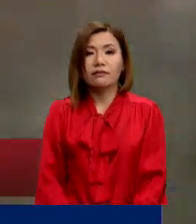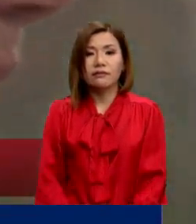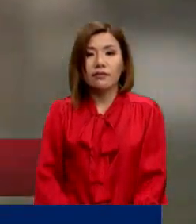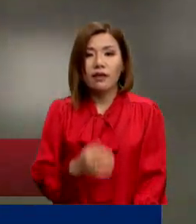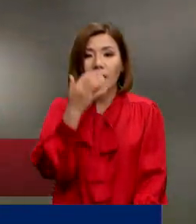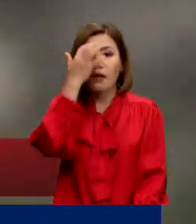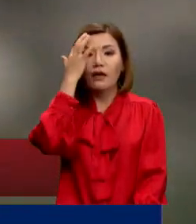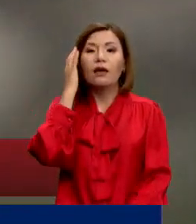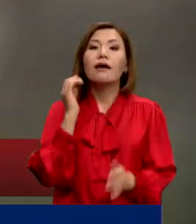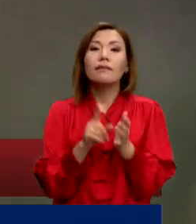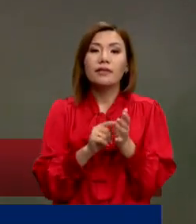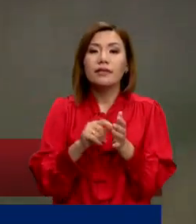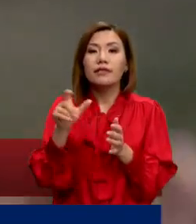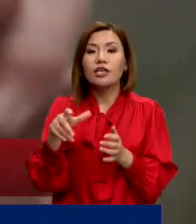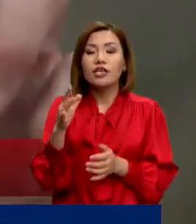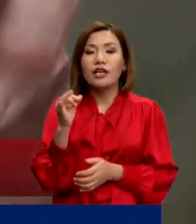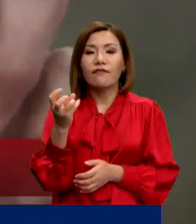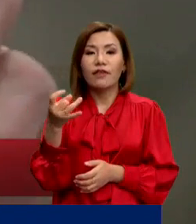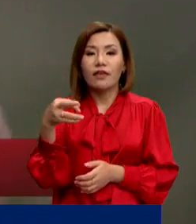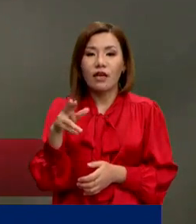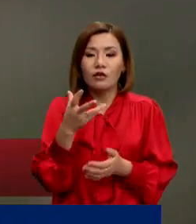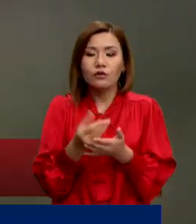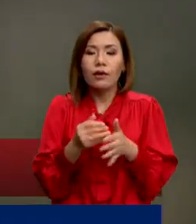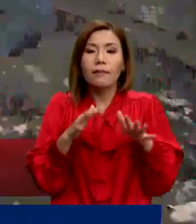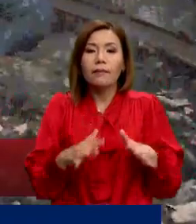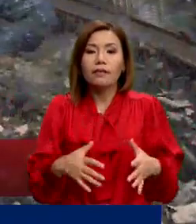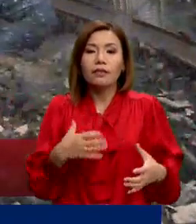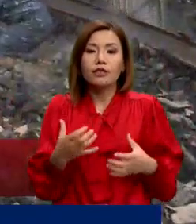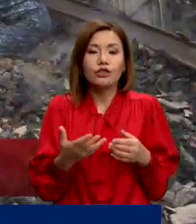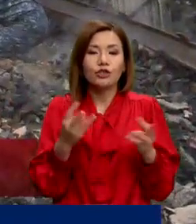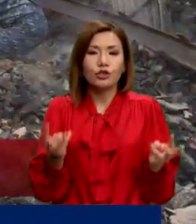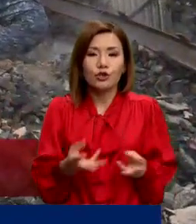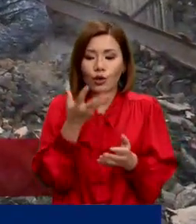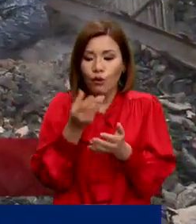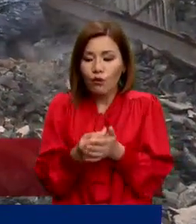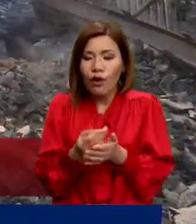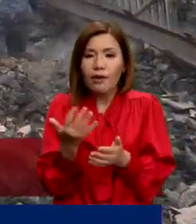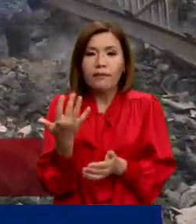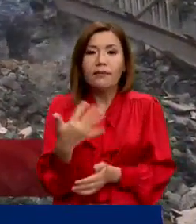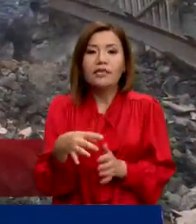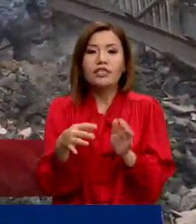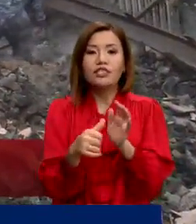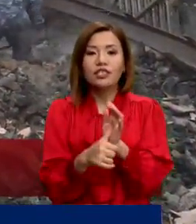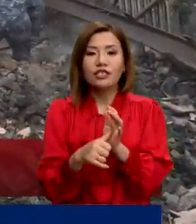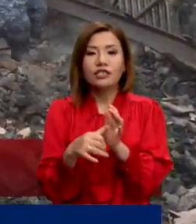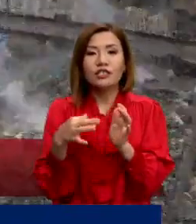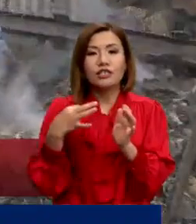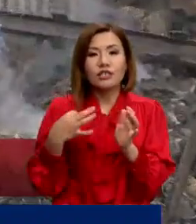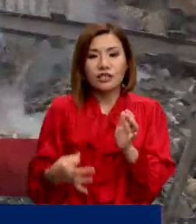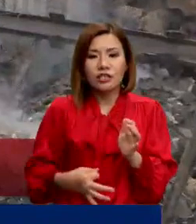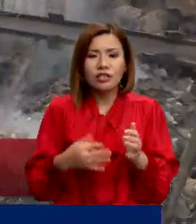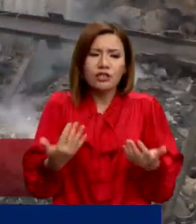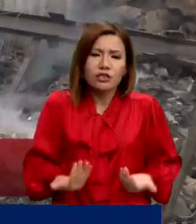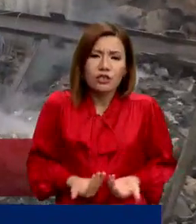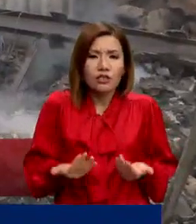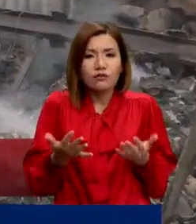вот пенсионерка София Головач не находит себе места. В пожаре она потеряла своего 56-летнего сына. И жив ли он,